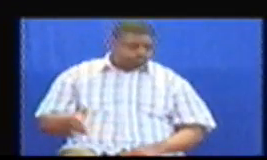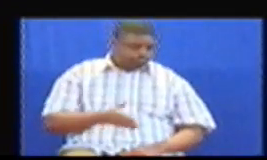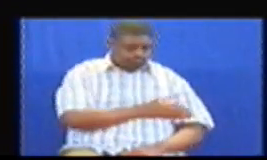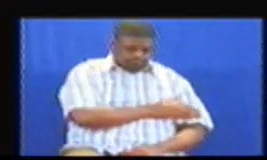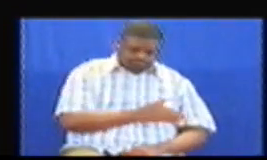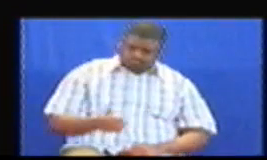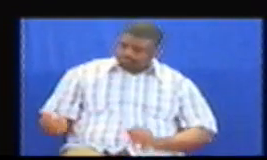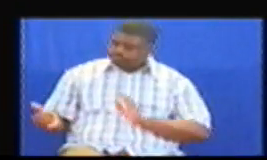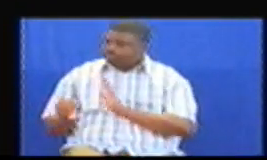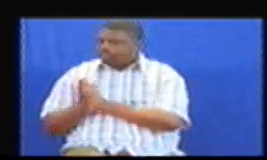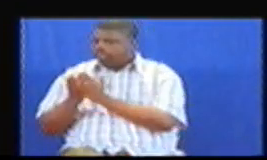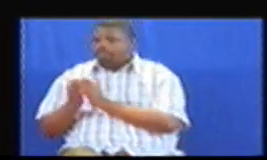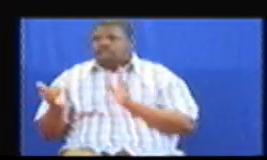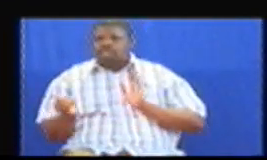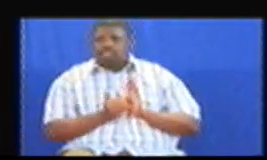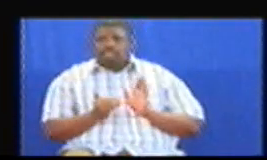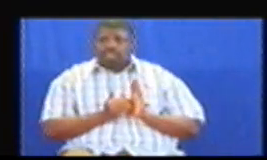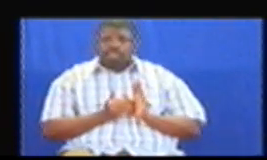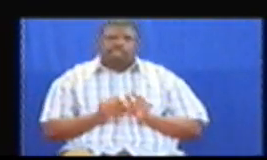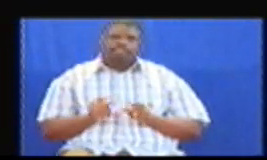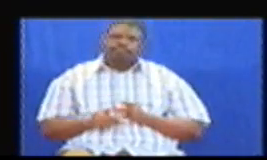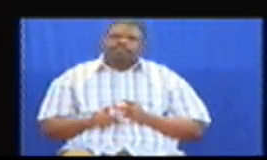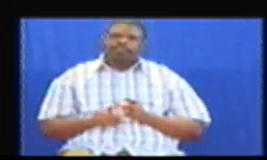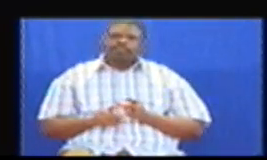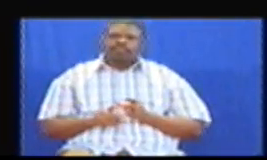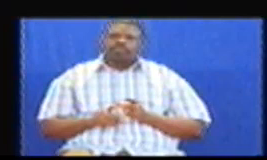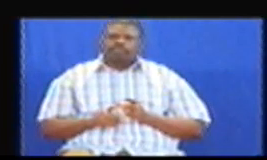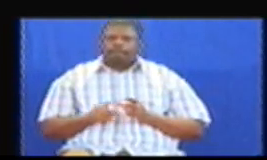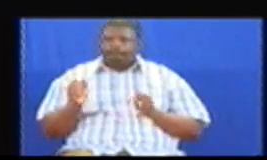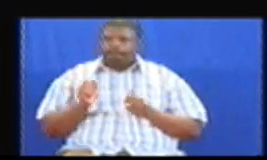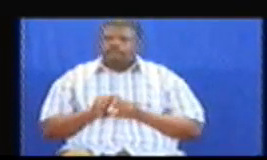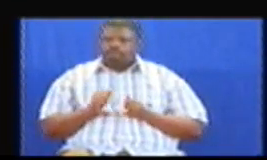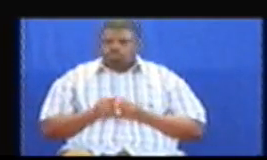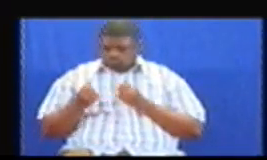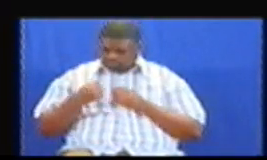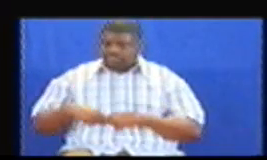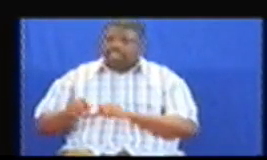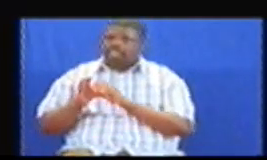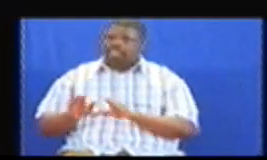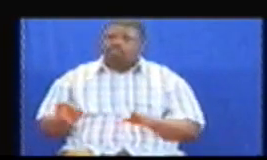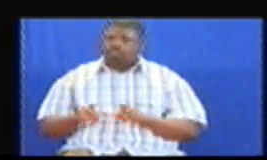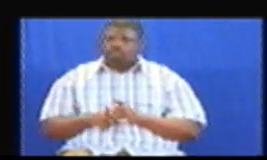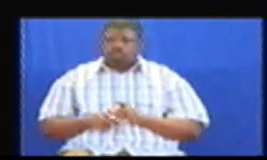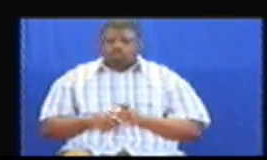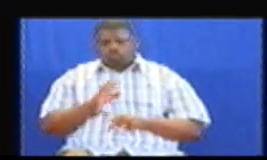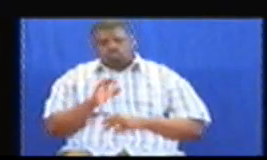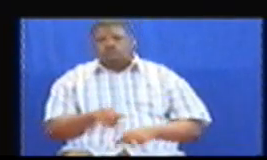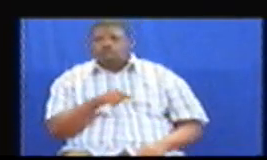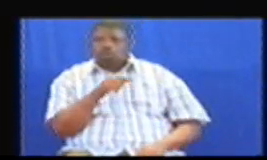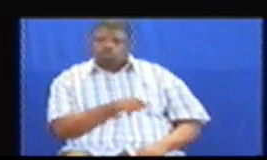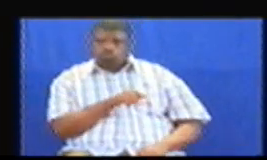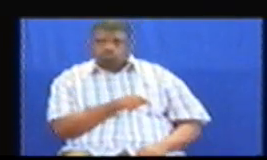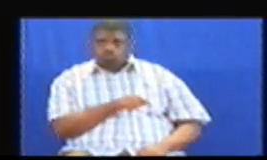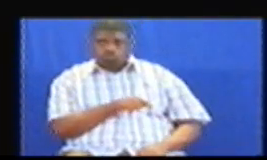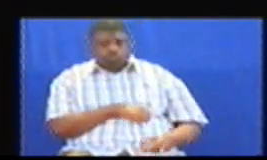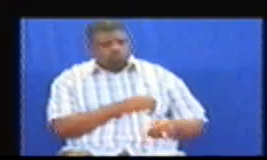sheria. Narudi kwenye katiba na sheria, kwenye mambo ambayo yametekelezwa mwaka huu, lakini pia nirudi